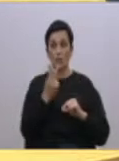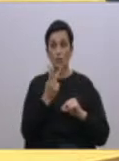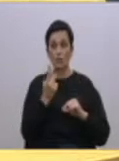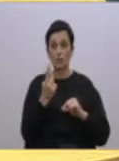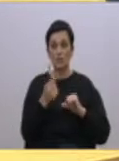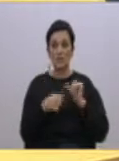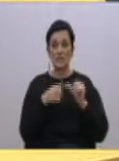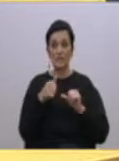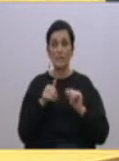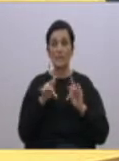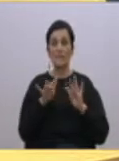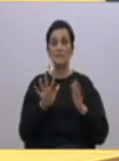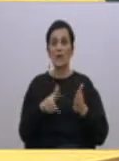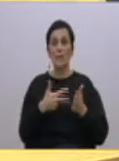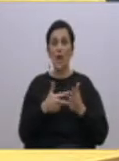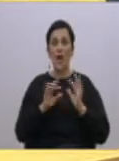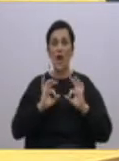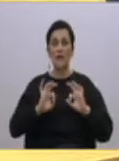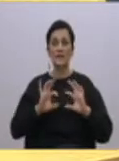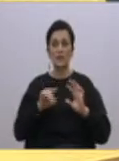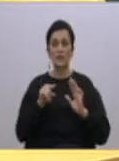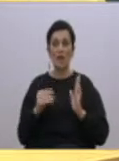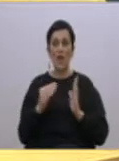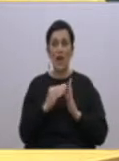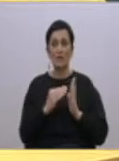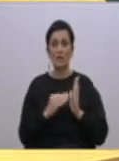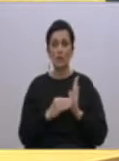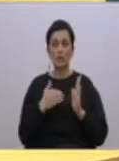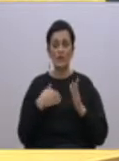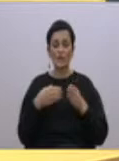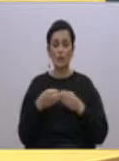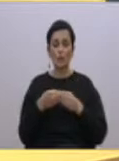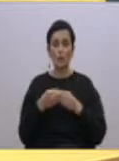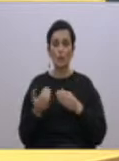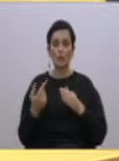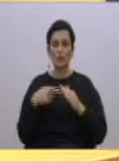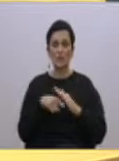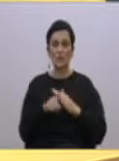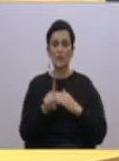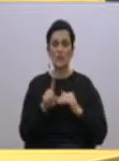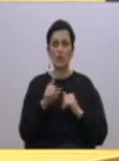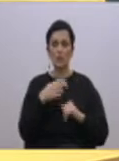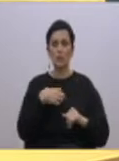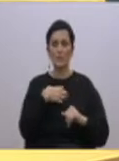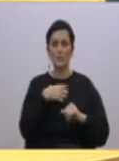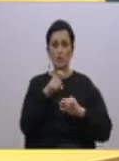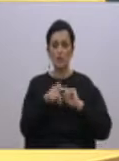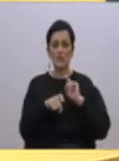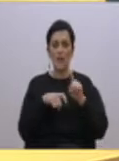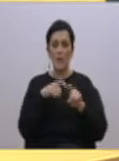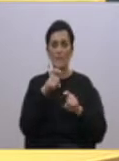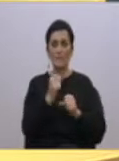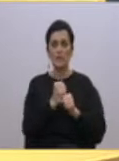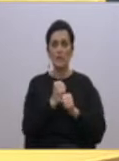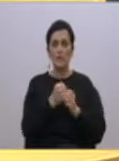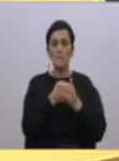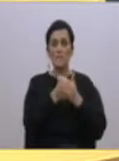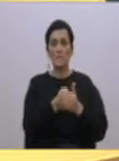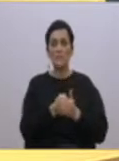2021 წლის საქმიანობის ანგარიშს, რომელშიც ასახულია ჩვენი გუნდის მიერ გადადგმული მნიშვნელოვანი ნაბიჯები,